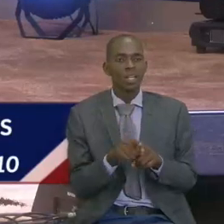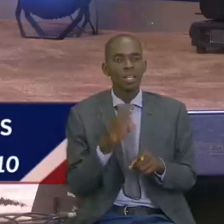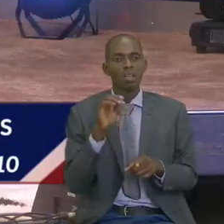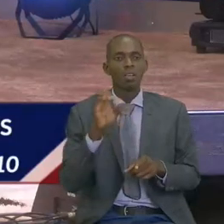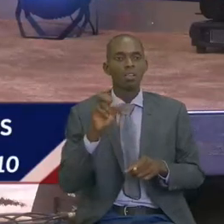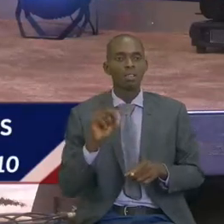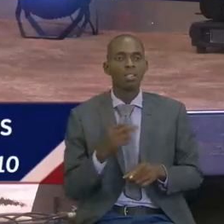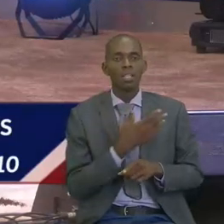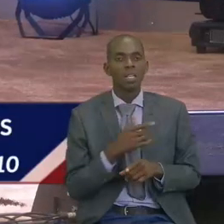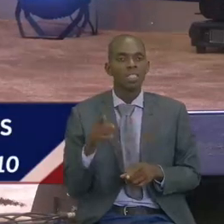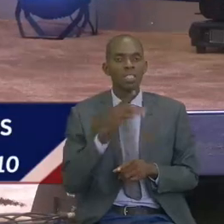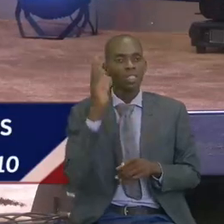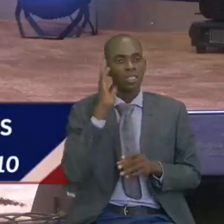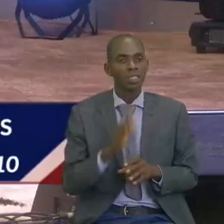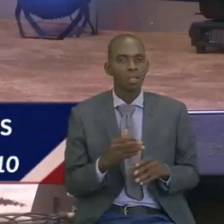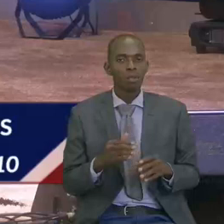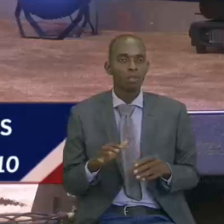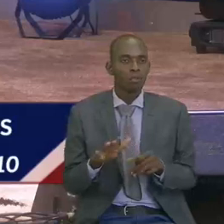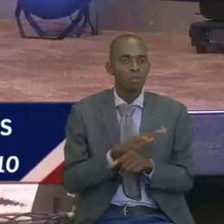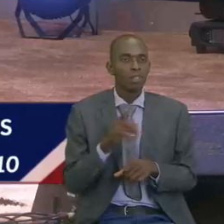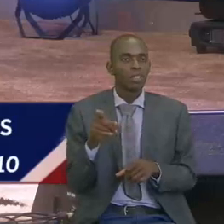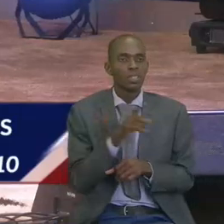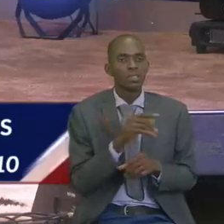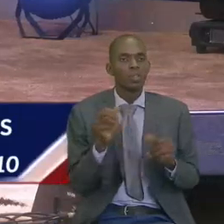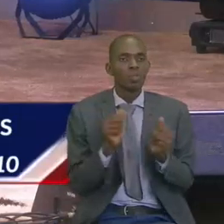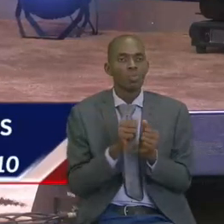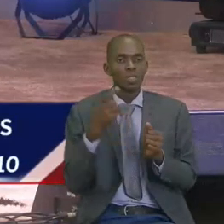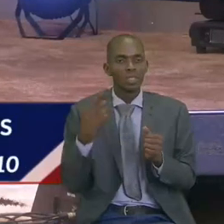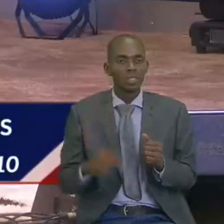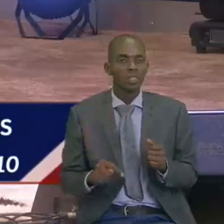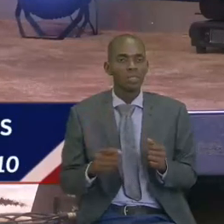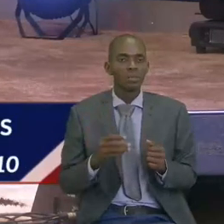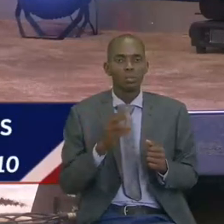seras trempé de la rosée du ciel. Et